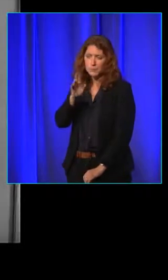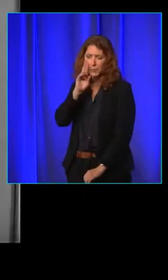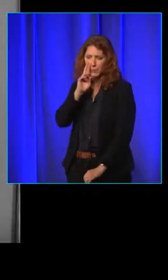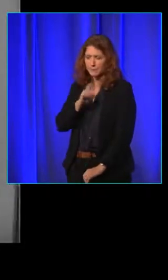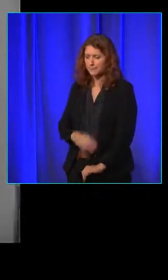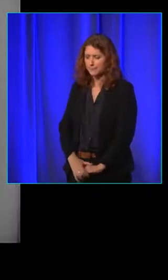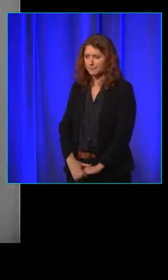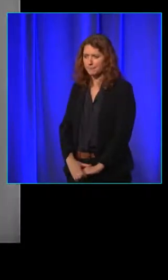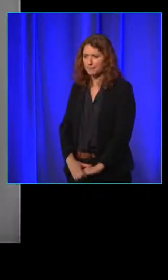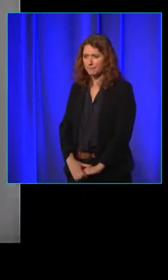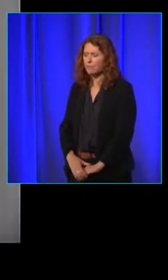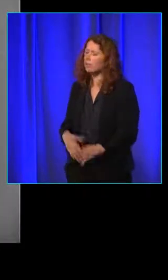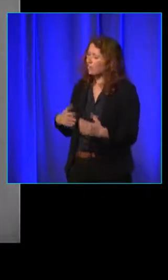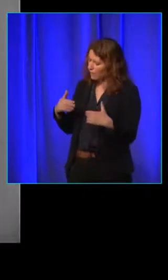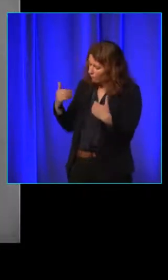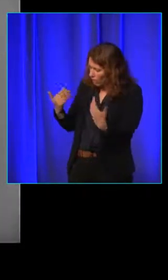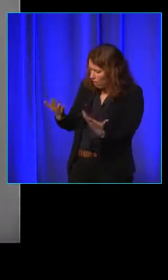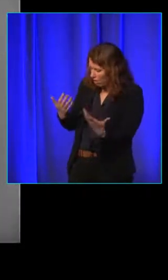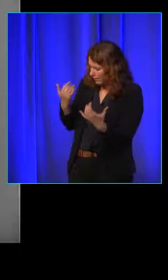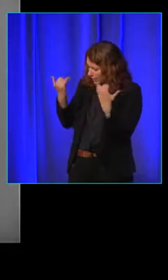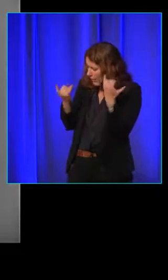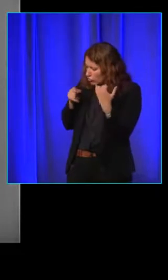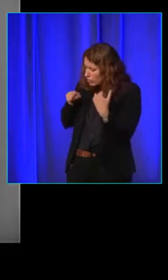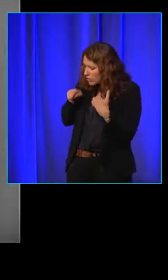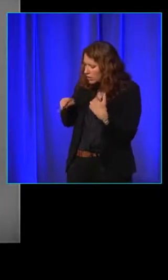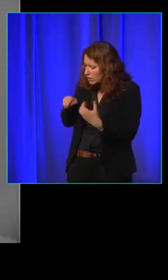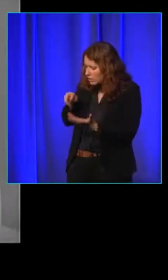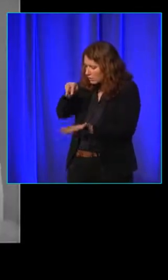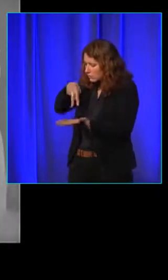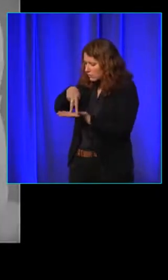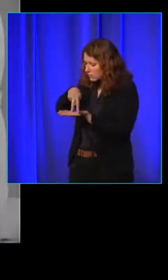Vous voilà en position de départ.